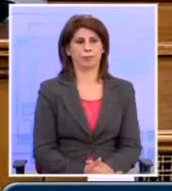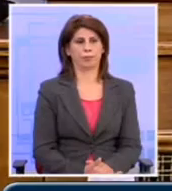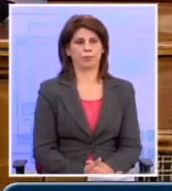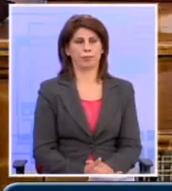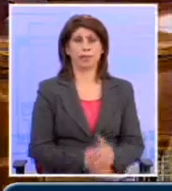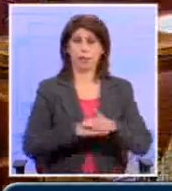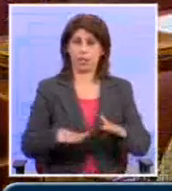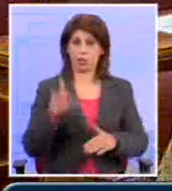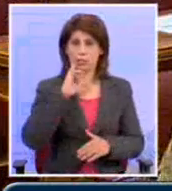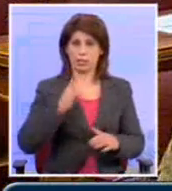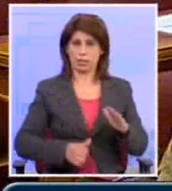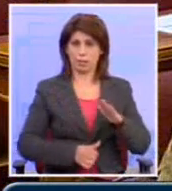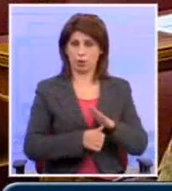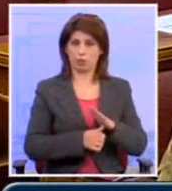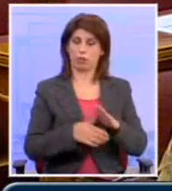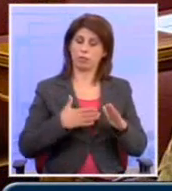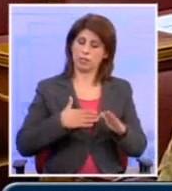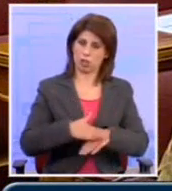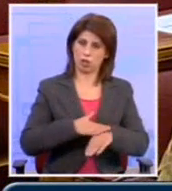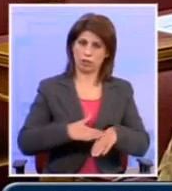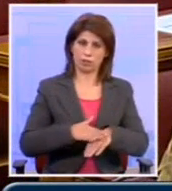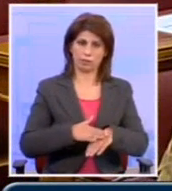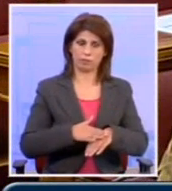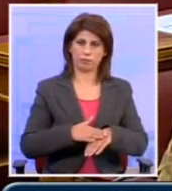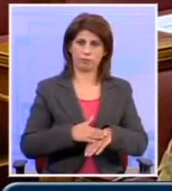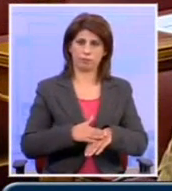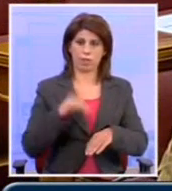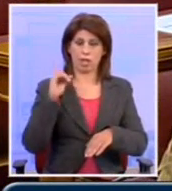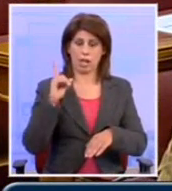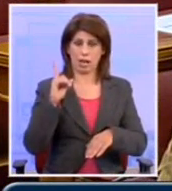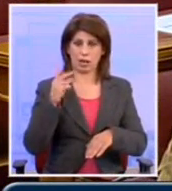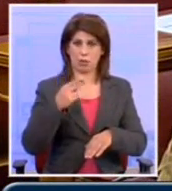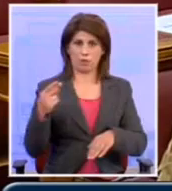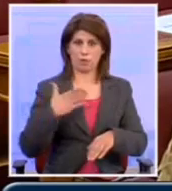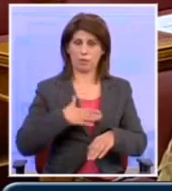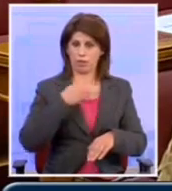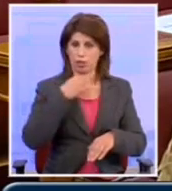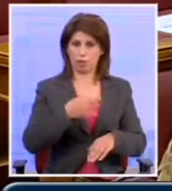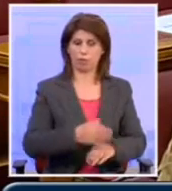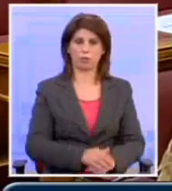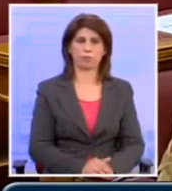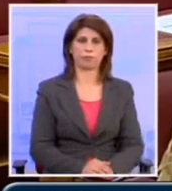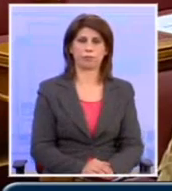Κλείνοντας, κυρία Πρόεδρε, αν με συγχωρείτε, ένα ακόμα σημείο θα ήθελα να θίξω.